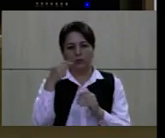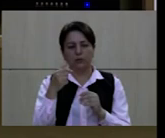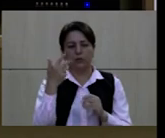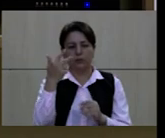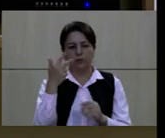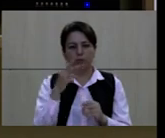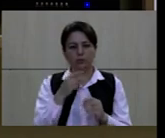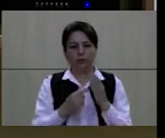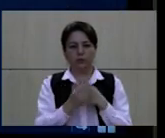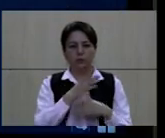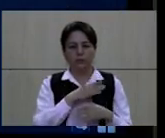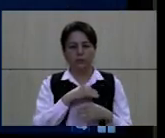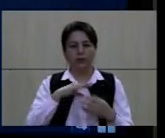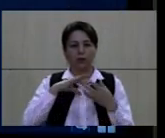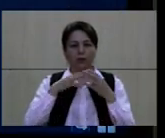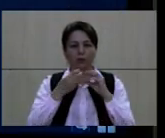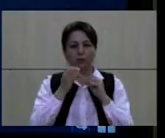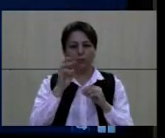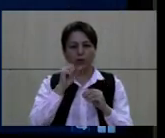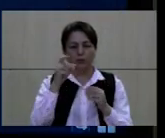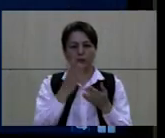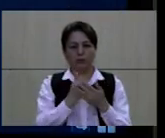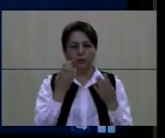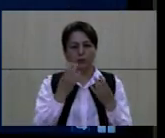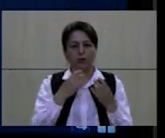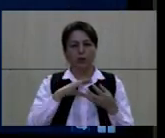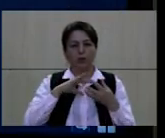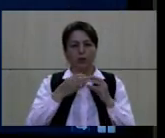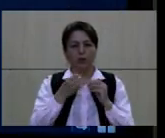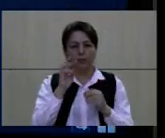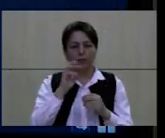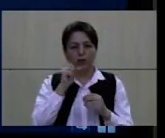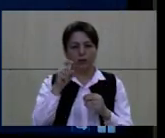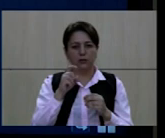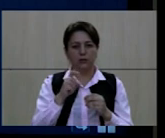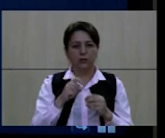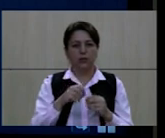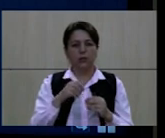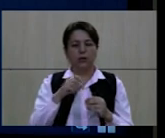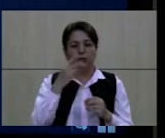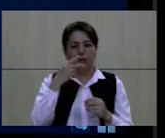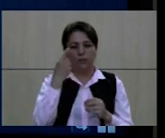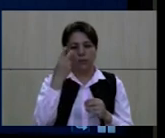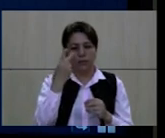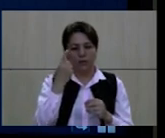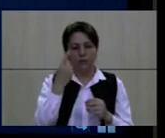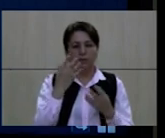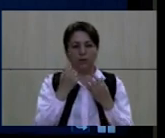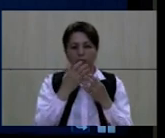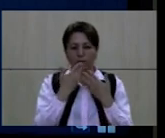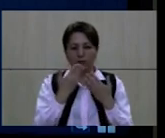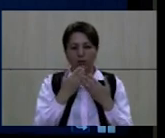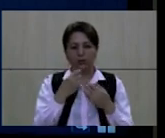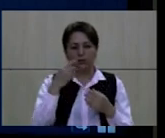bo'ldi. Endi esa umumiy mahraj topishimiz kerak. Umumiy mahrajni 21 deb ololmaymiz,